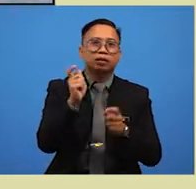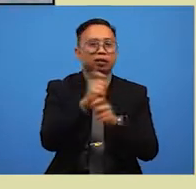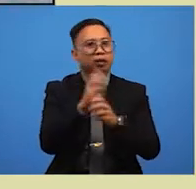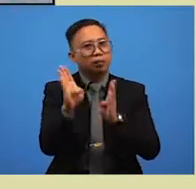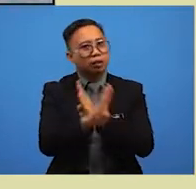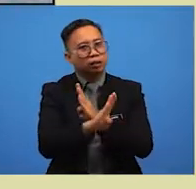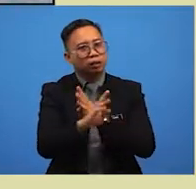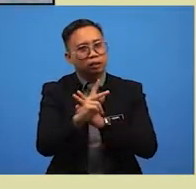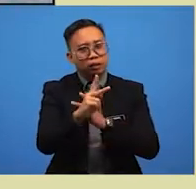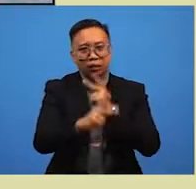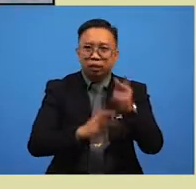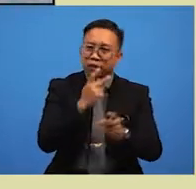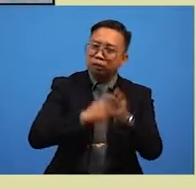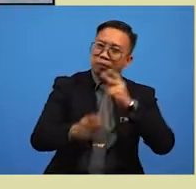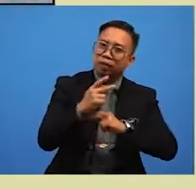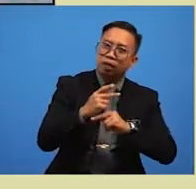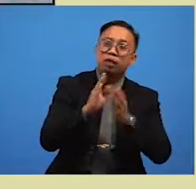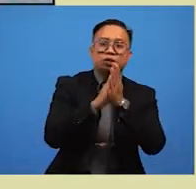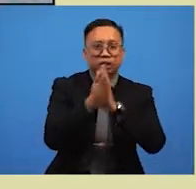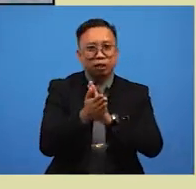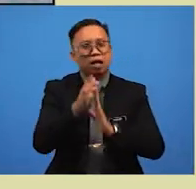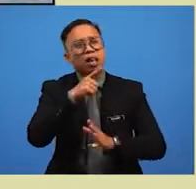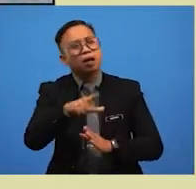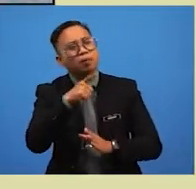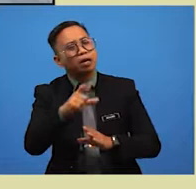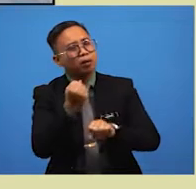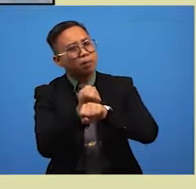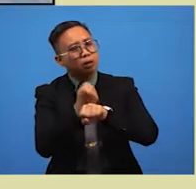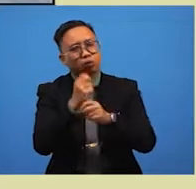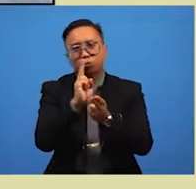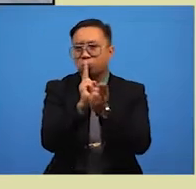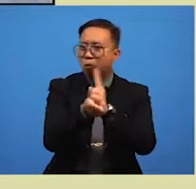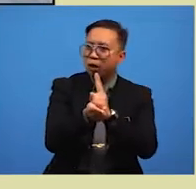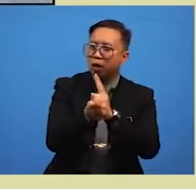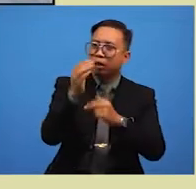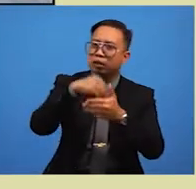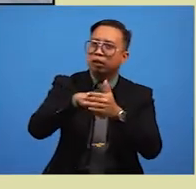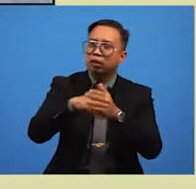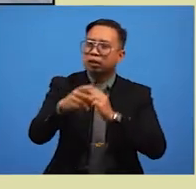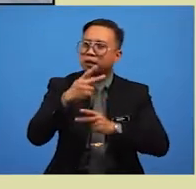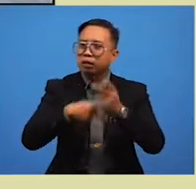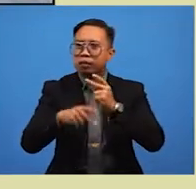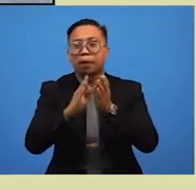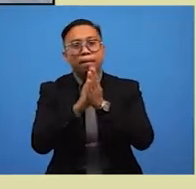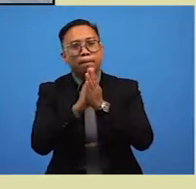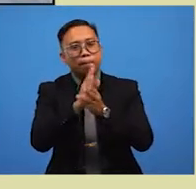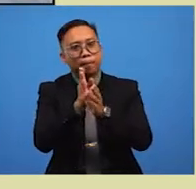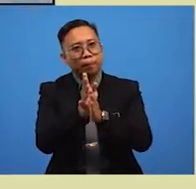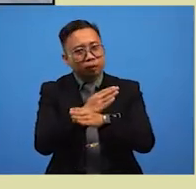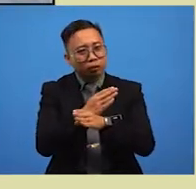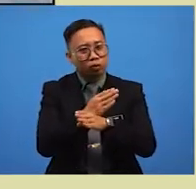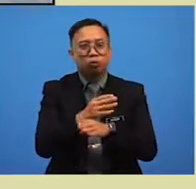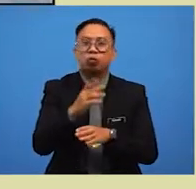kimia berlaku. Lama-kelamaan, batuan ini berubah kandungan kimia dan membentuk batuan